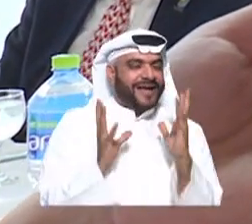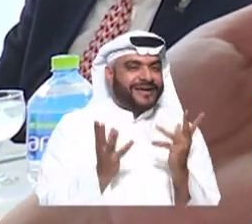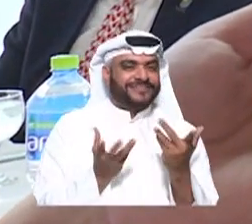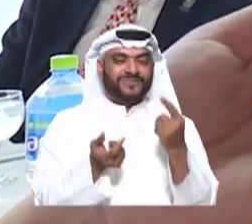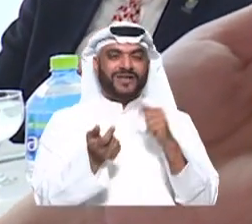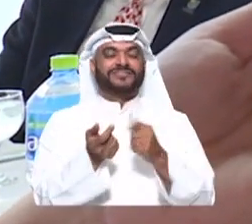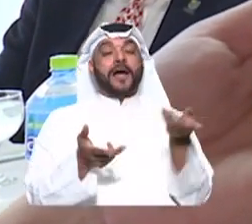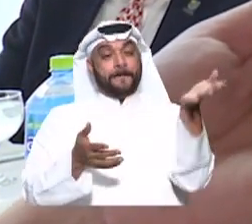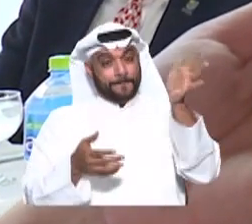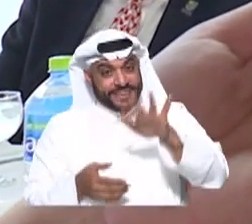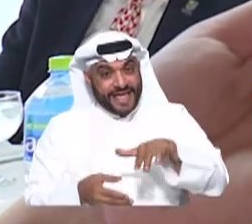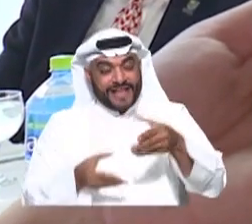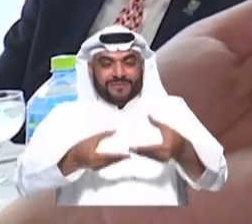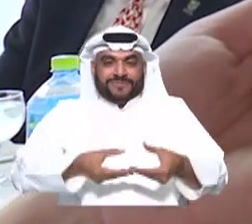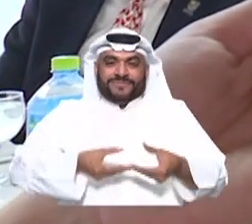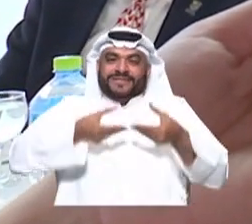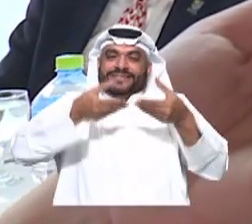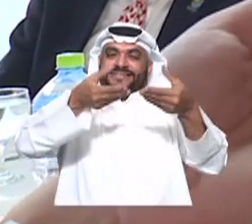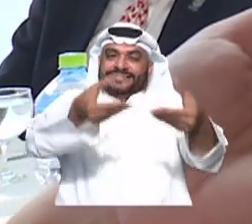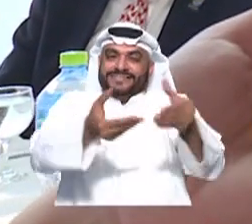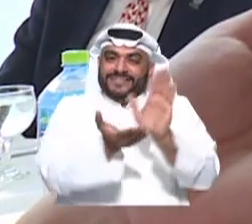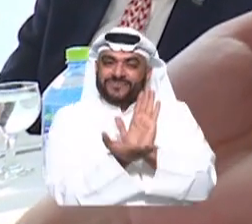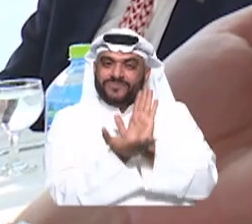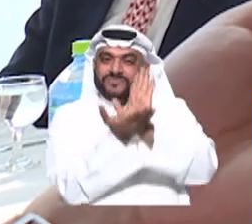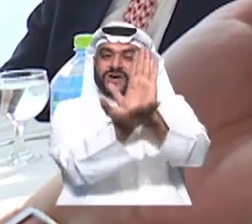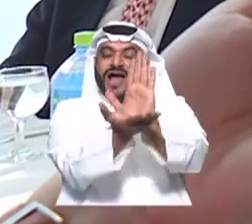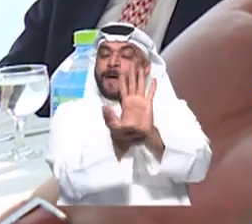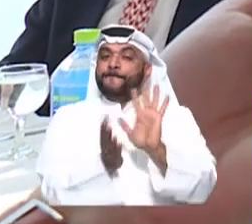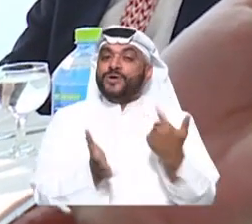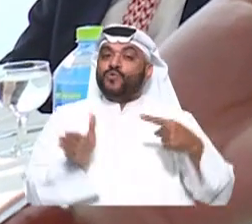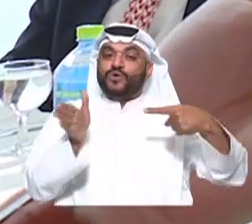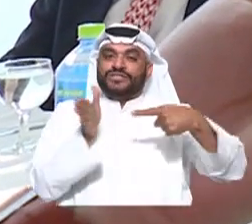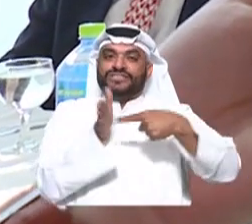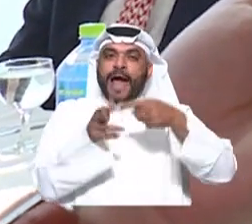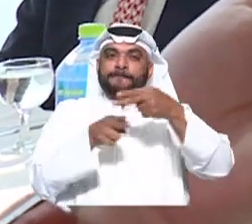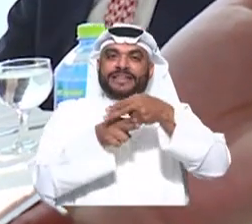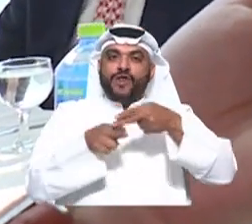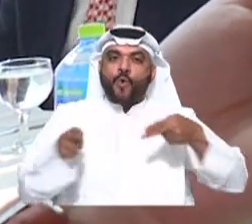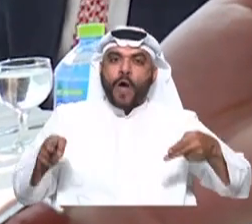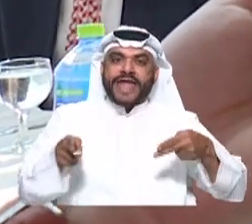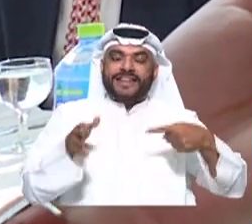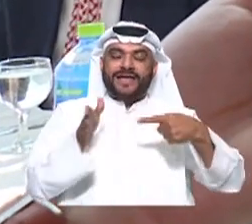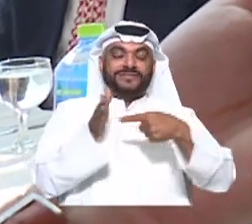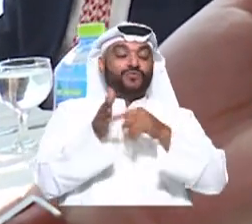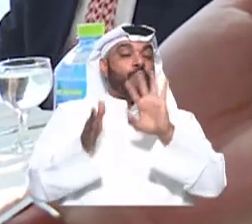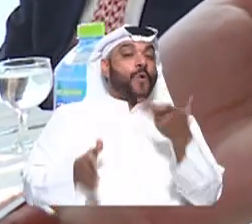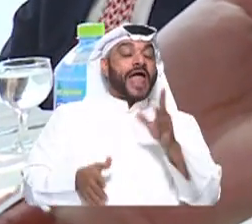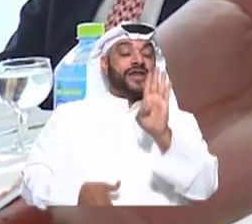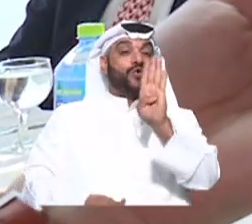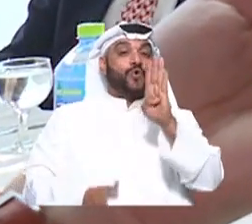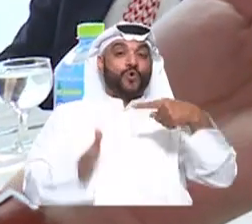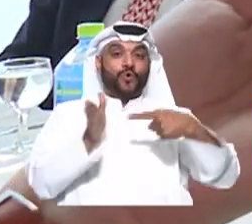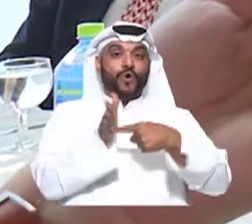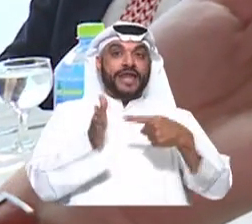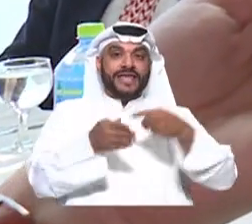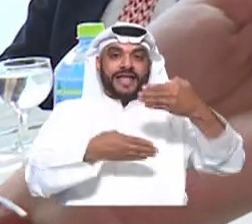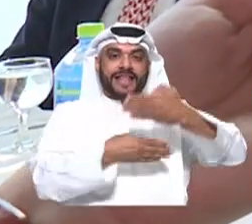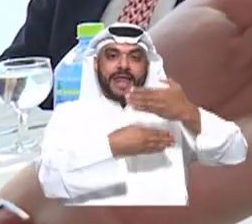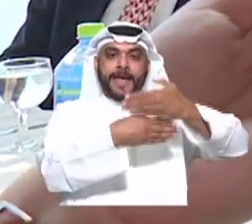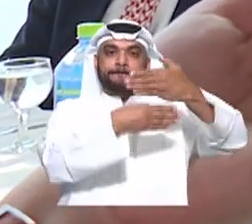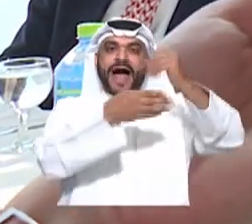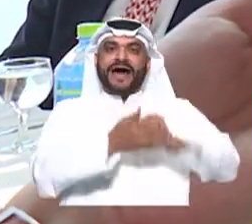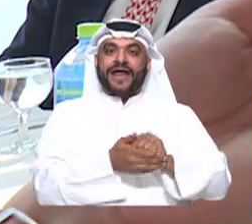راح يكرمون أبنائنا طلبة جامعة الكويت كلية العمارة اللي هم ساهموا ويانا